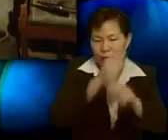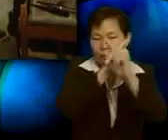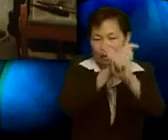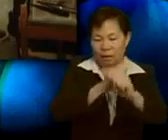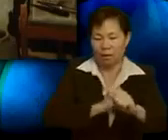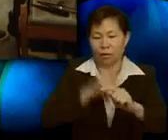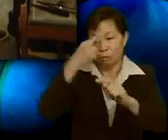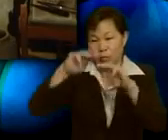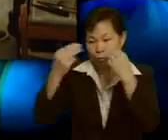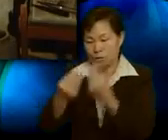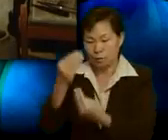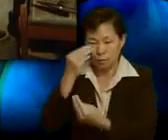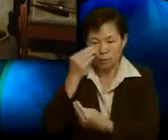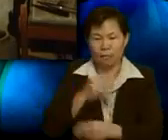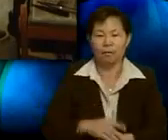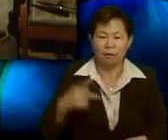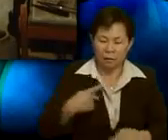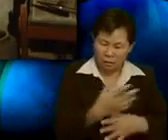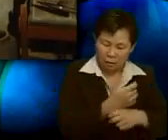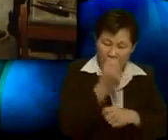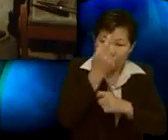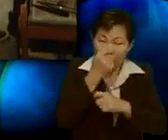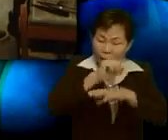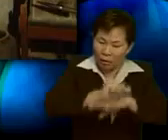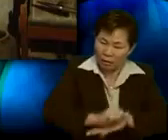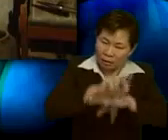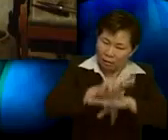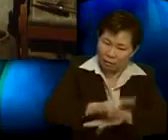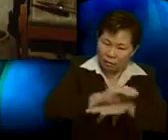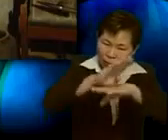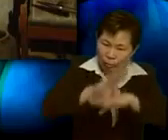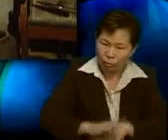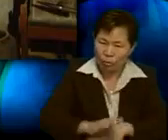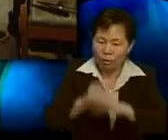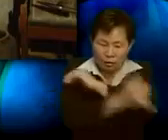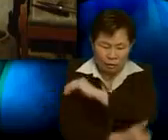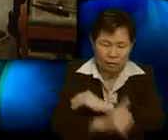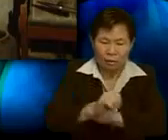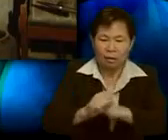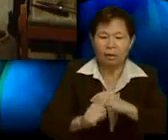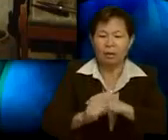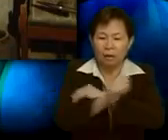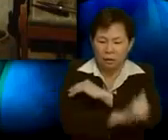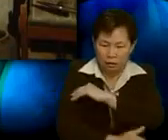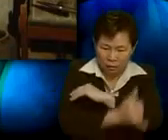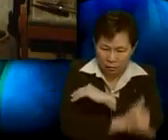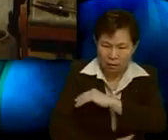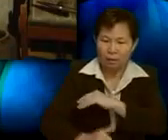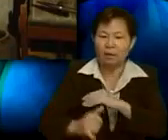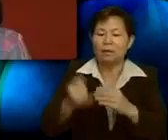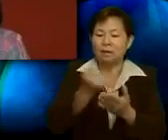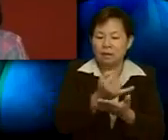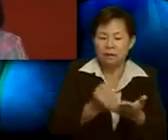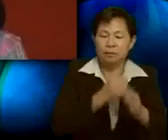Melayu. Bukan setakat itu saja Isabel. Kita dapat memahami adat resam dan budaya negara asal seni mempertahankan diri